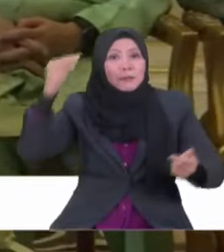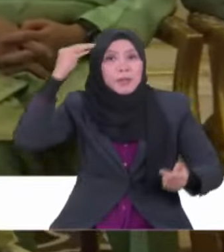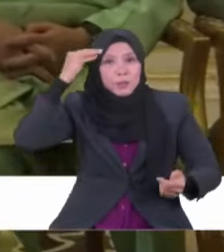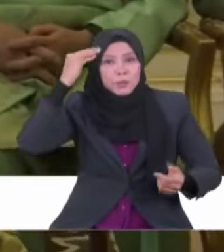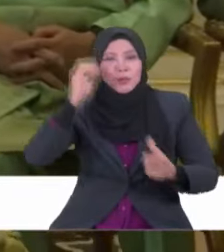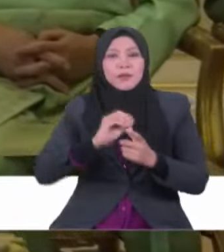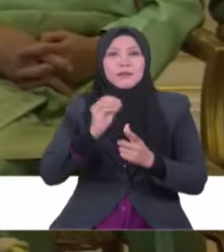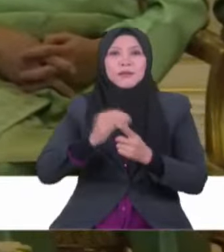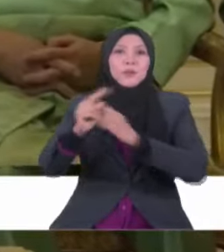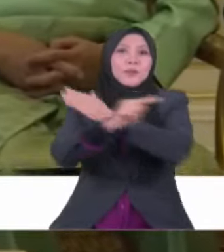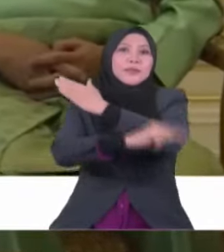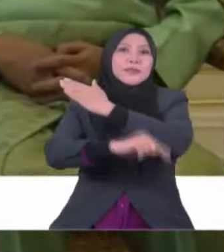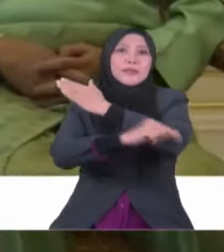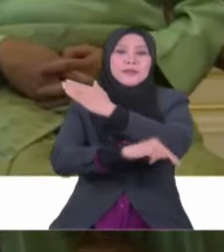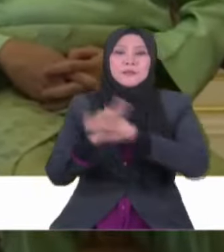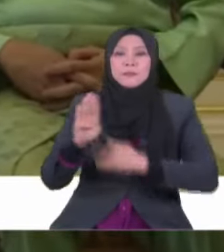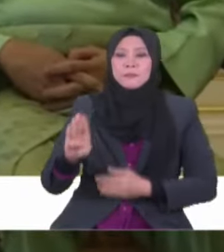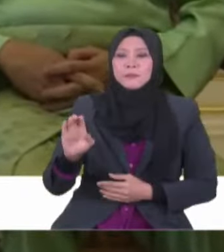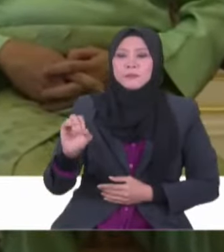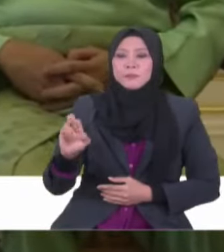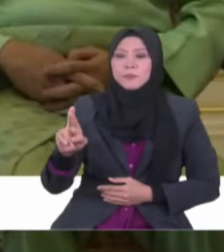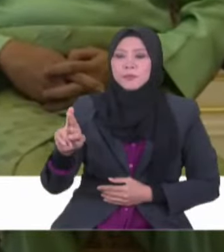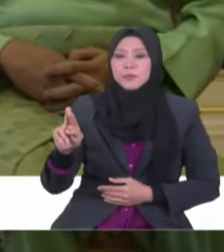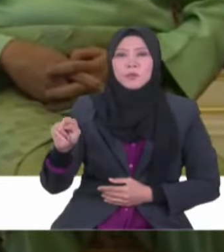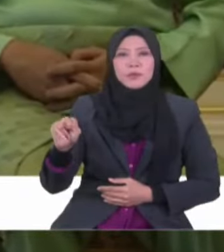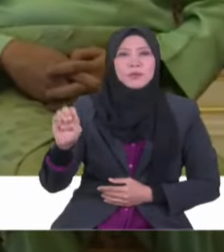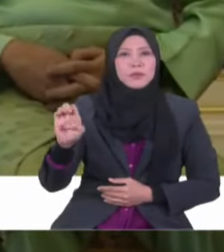negeri-negeri Borneo States.